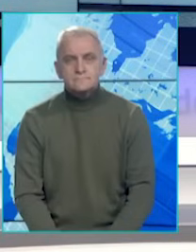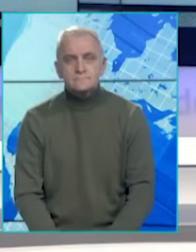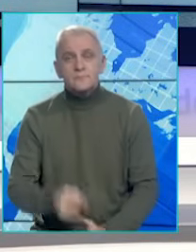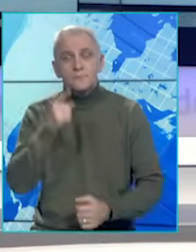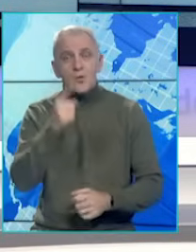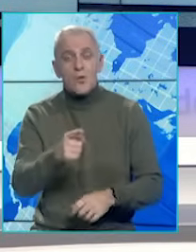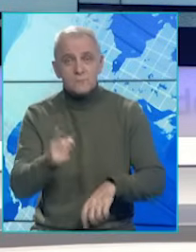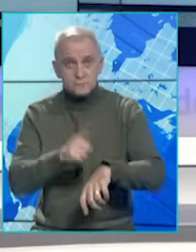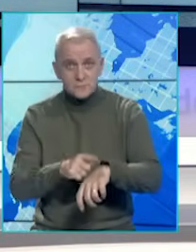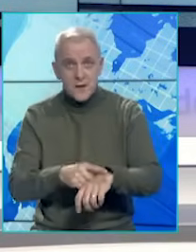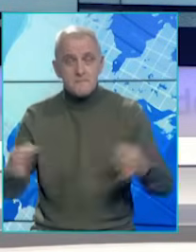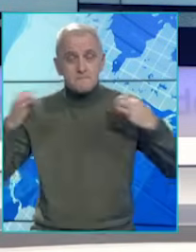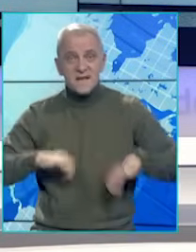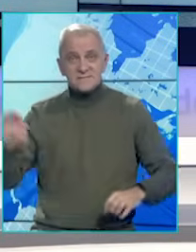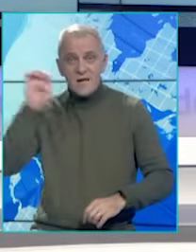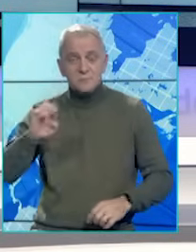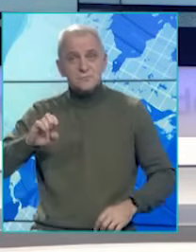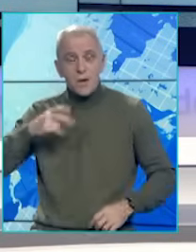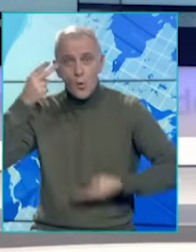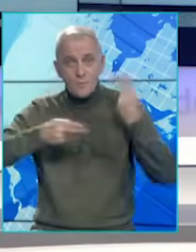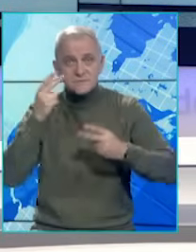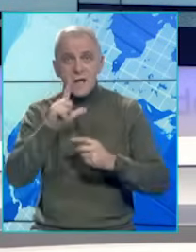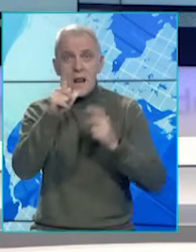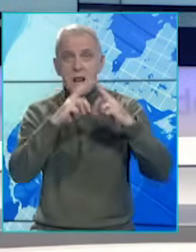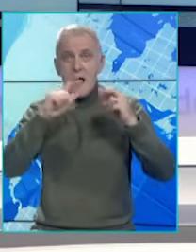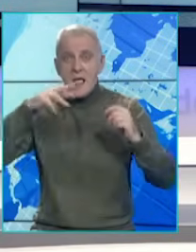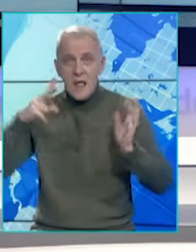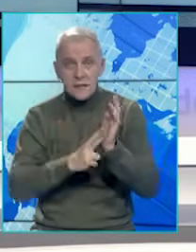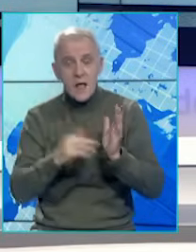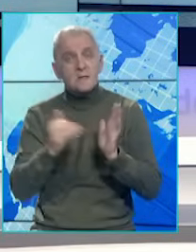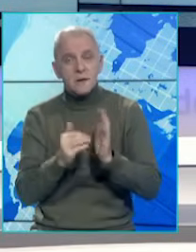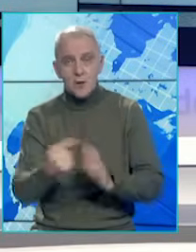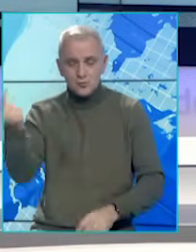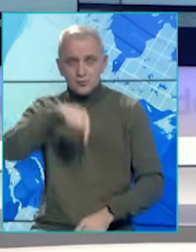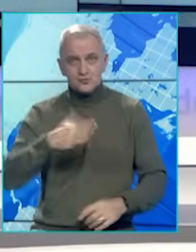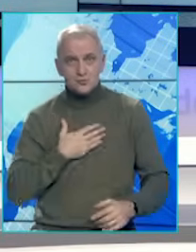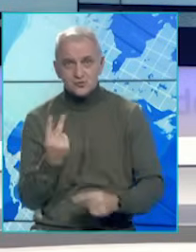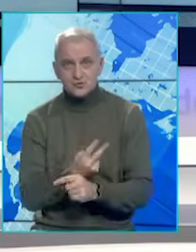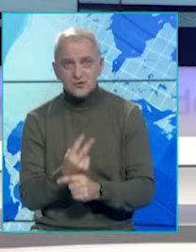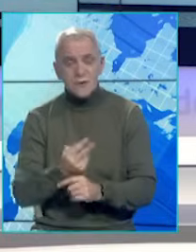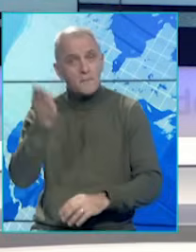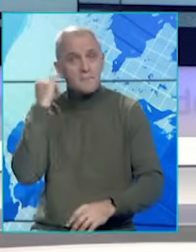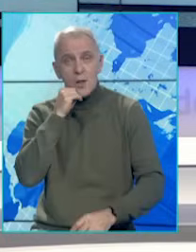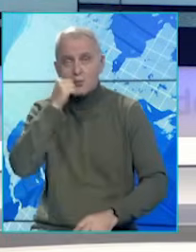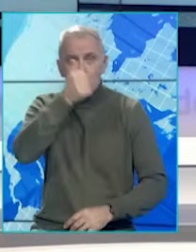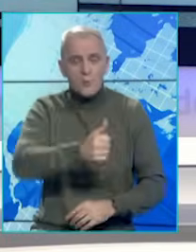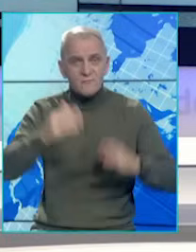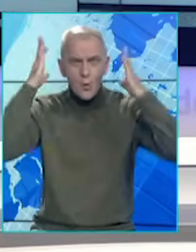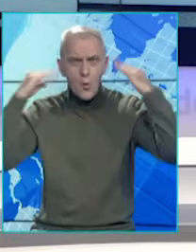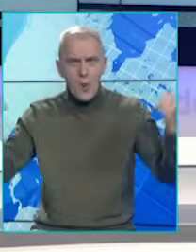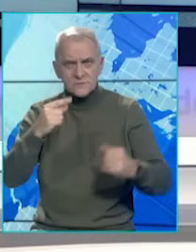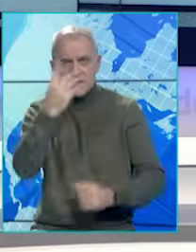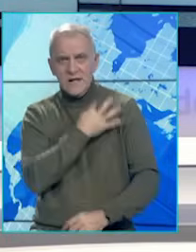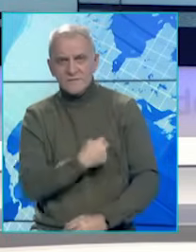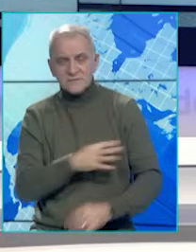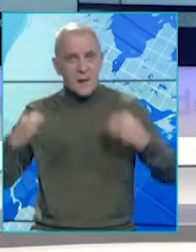U ovim trenucima predsjednica Europske komisije Ursula von der Leyen trebala bi stići u našu zemlju. Ranije danas doputovali su